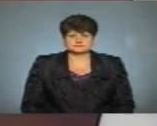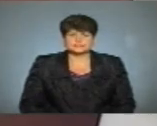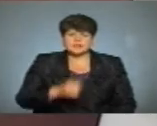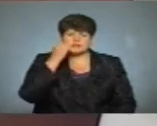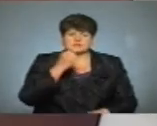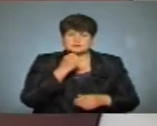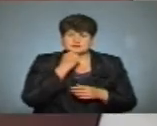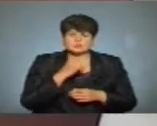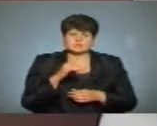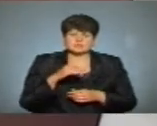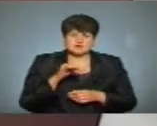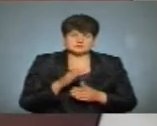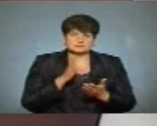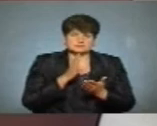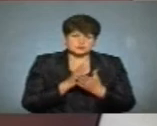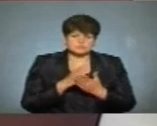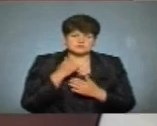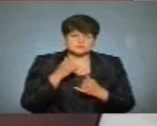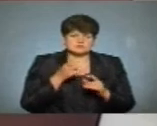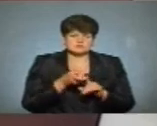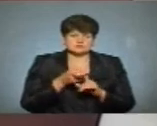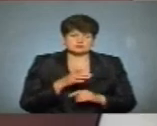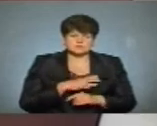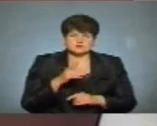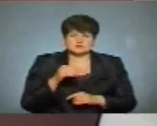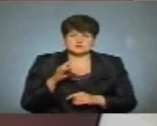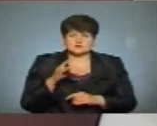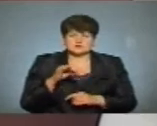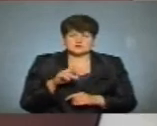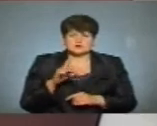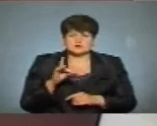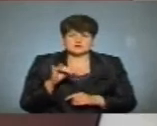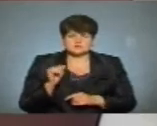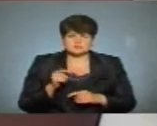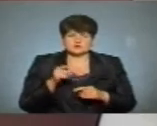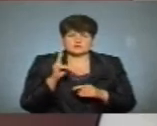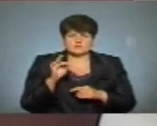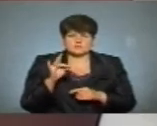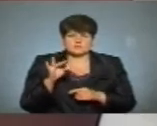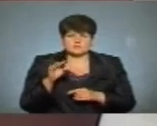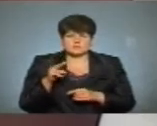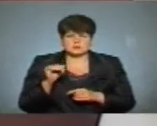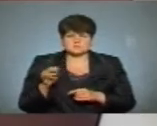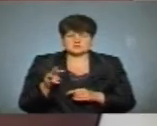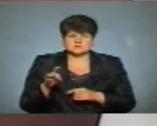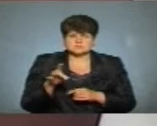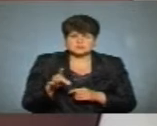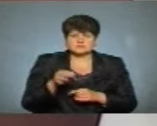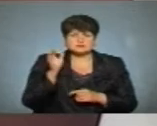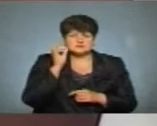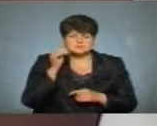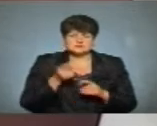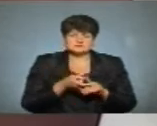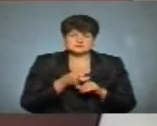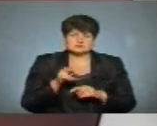Дякую, Діано. З нами на прямому зв'язку була Діана Ярошенко. Вона була в Коропці Монастирського району, де, нагадаю,